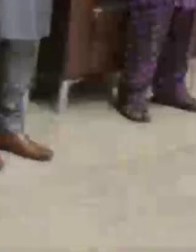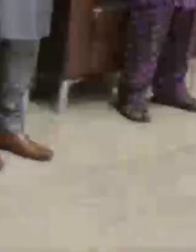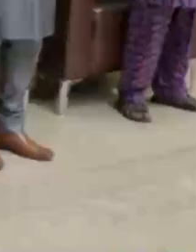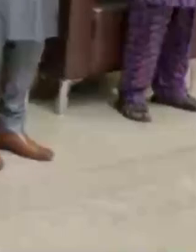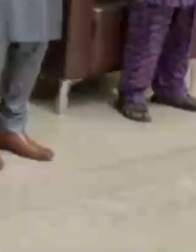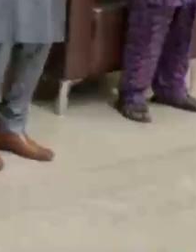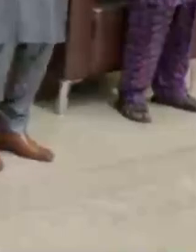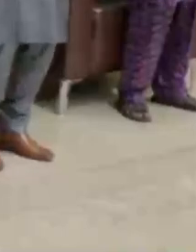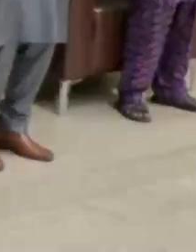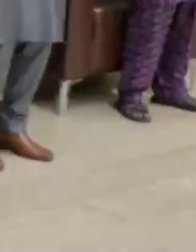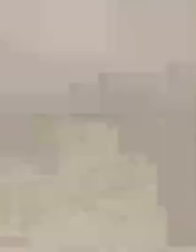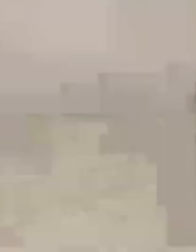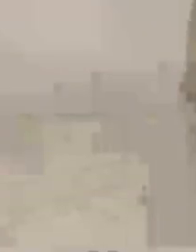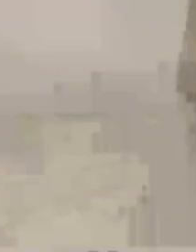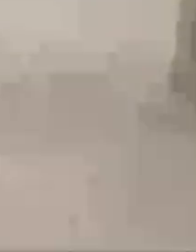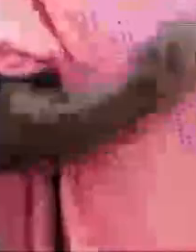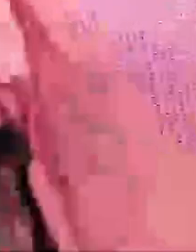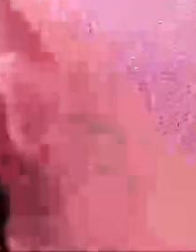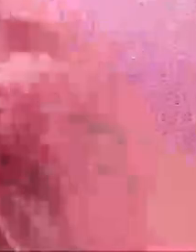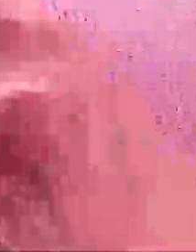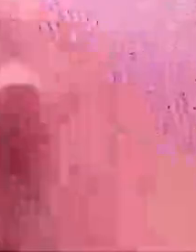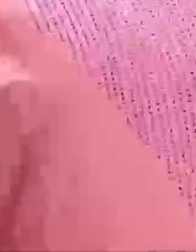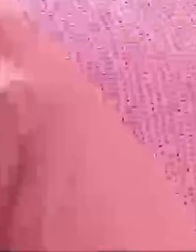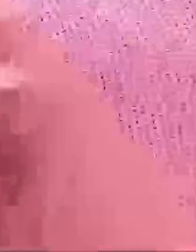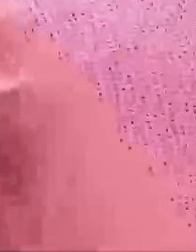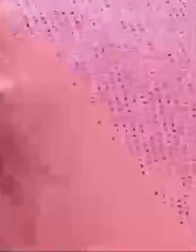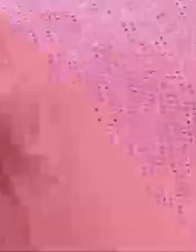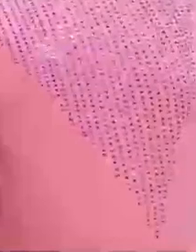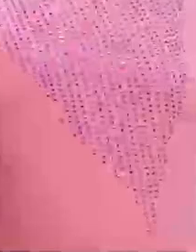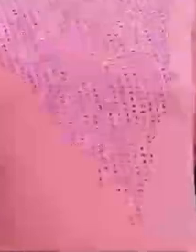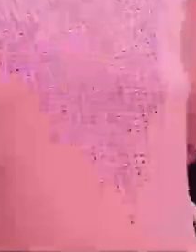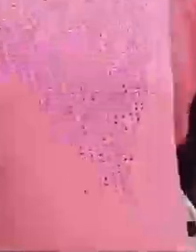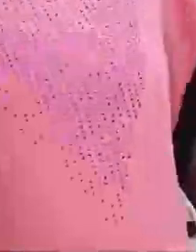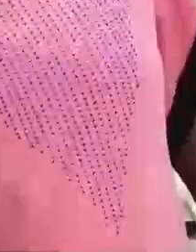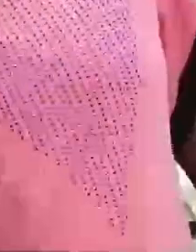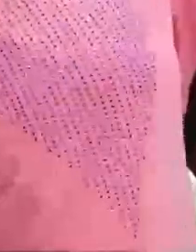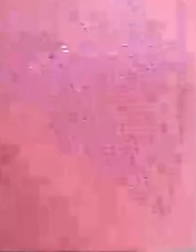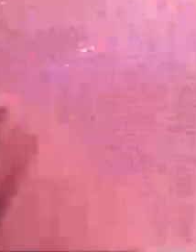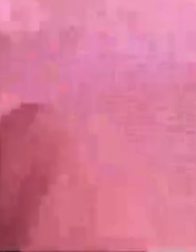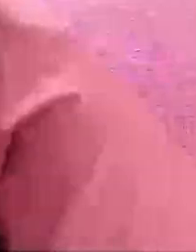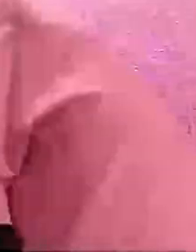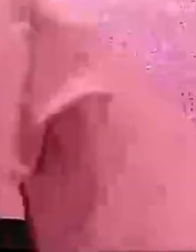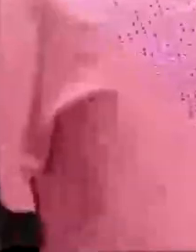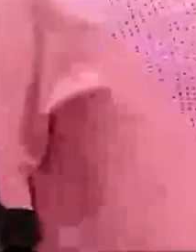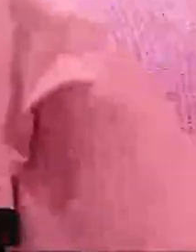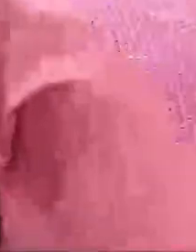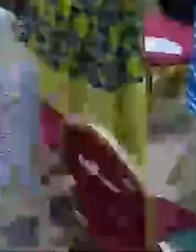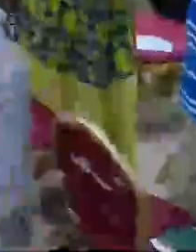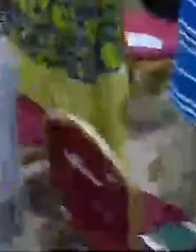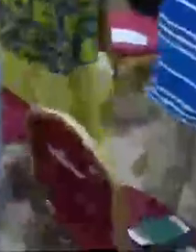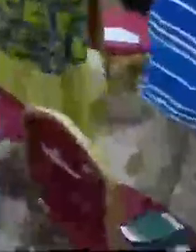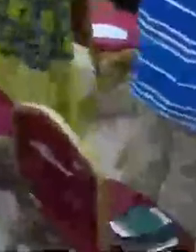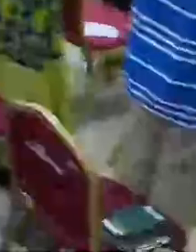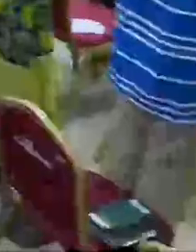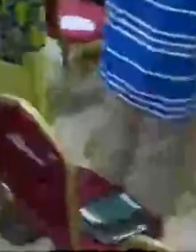pour un miracle, pour la manifestation de la puissance ce soir. C'est une